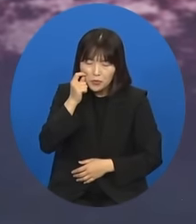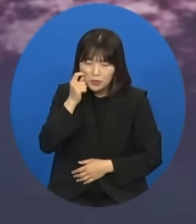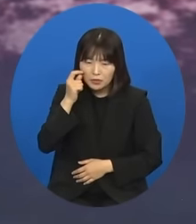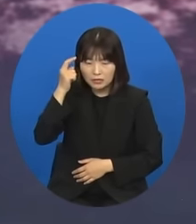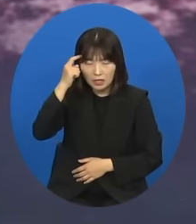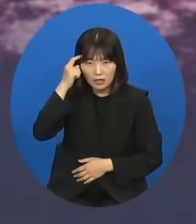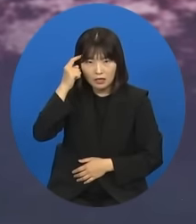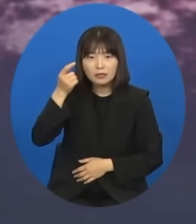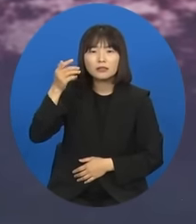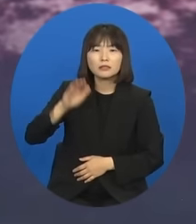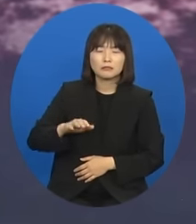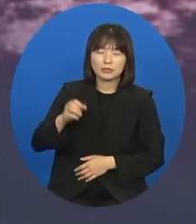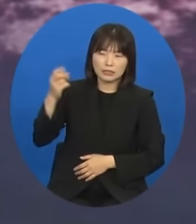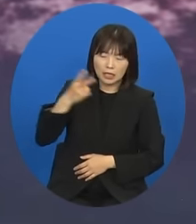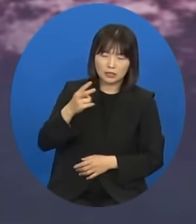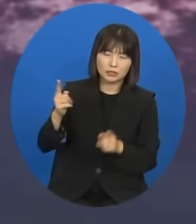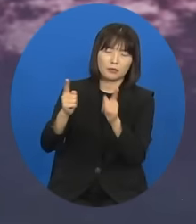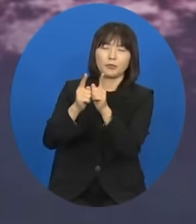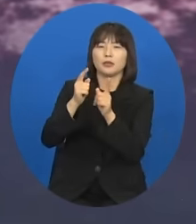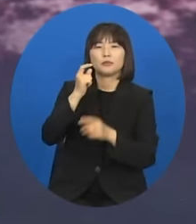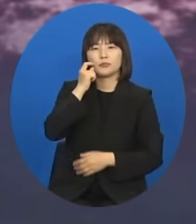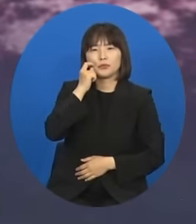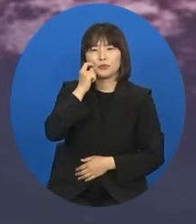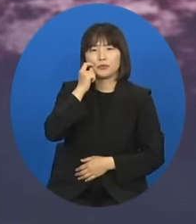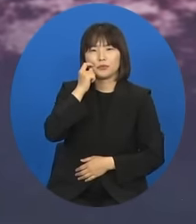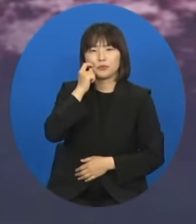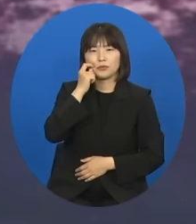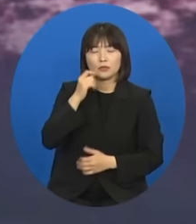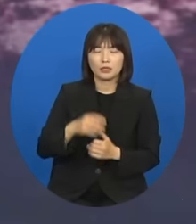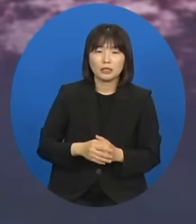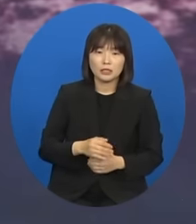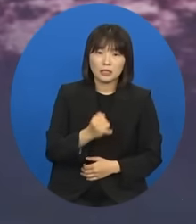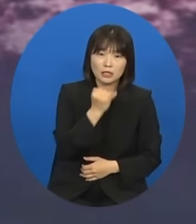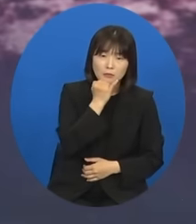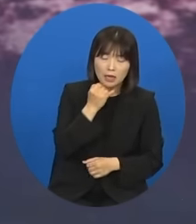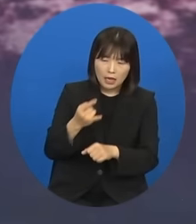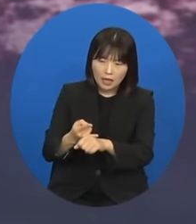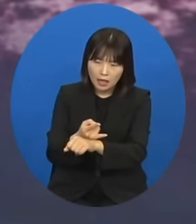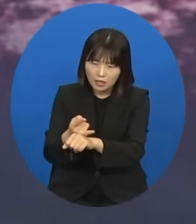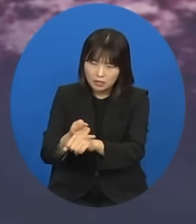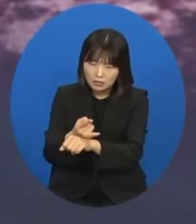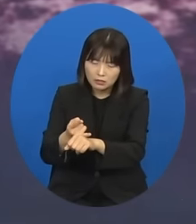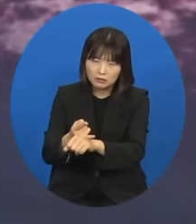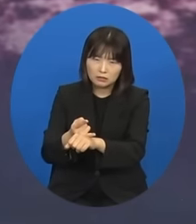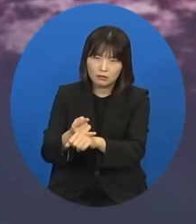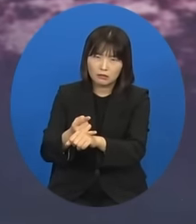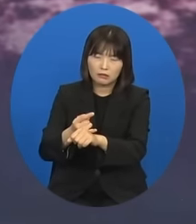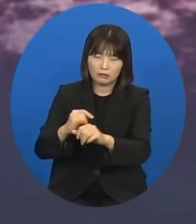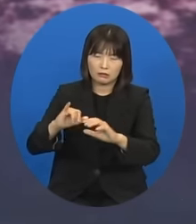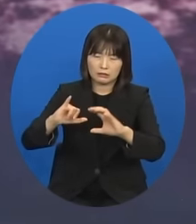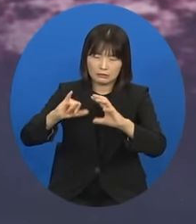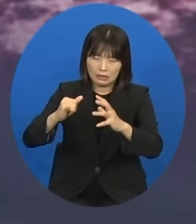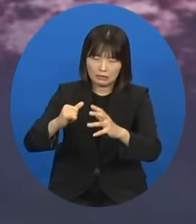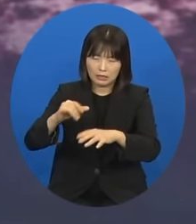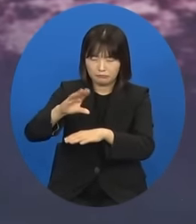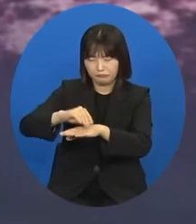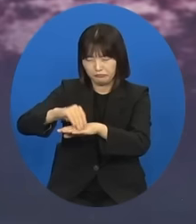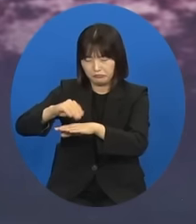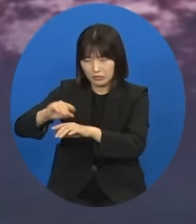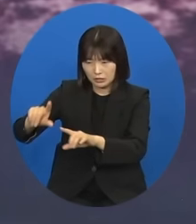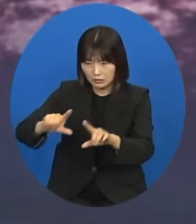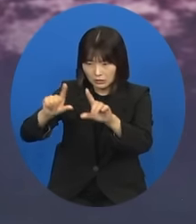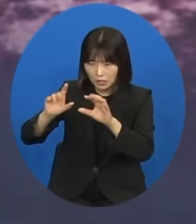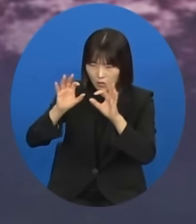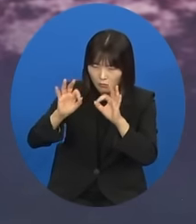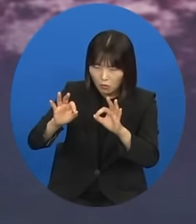돼요 리브가는 남아 있는에서의 세속적인 삶과 방 한 삶을 보고 숱한 날들을 괴로움과 눈물